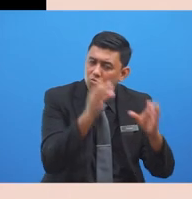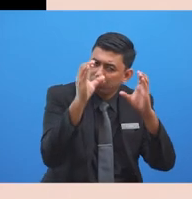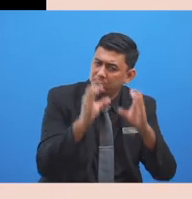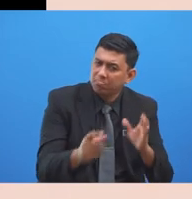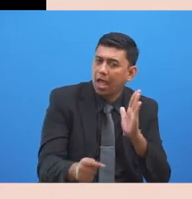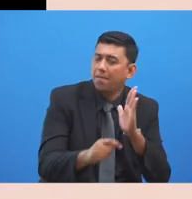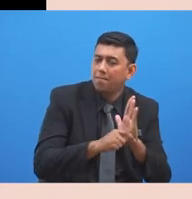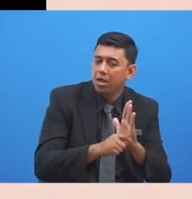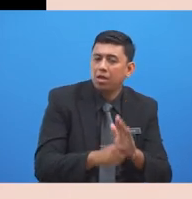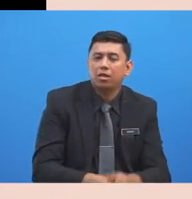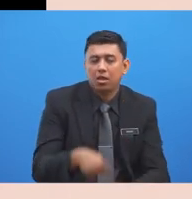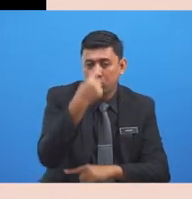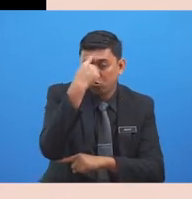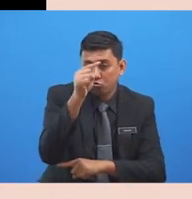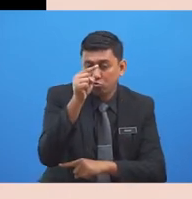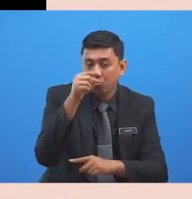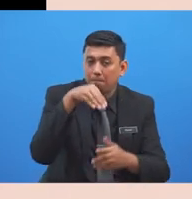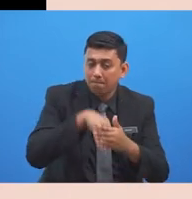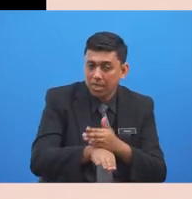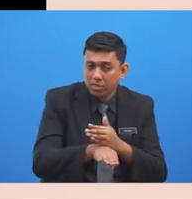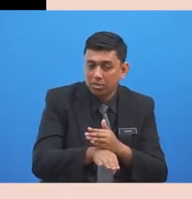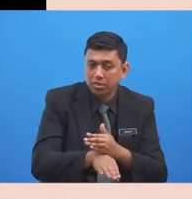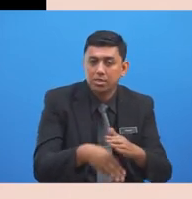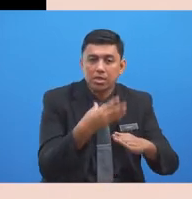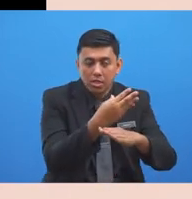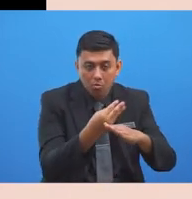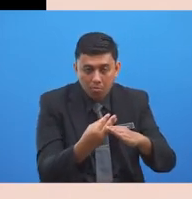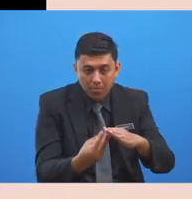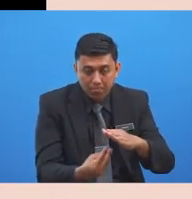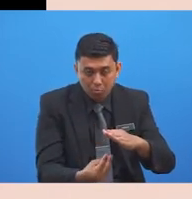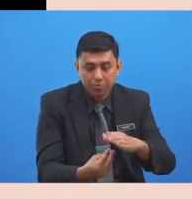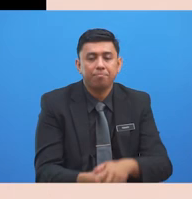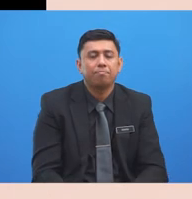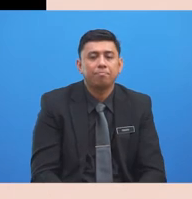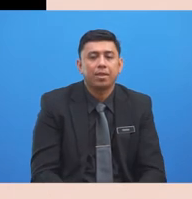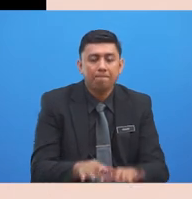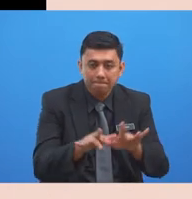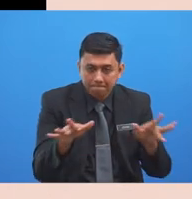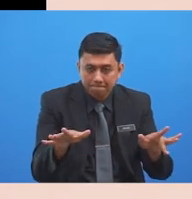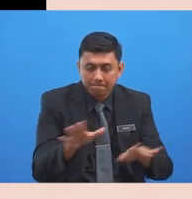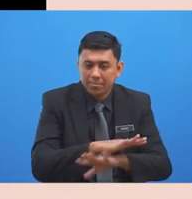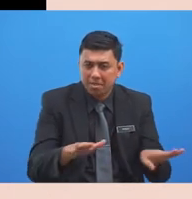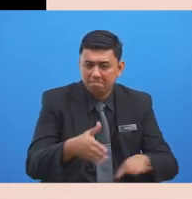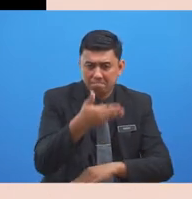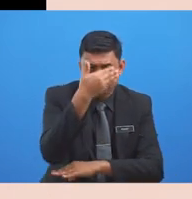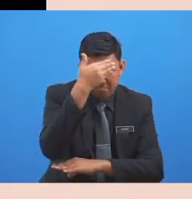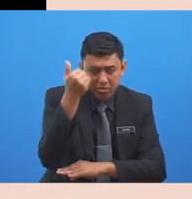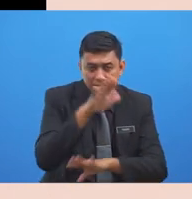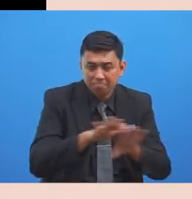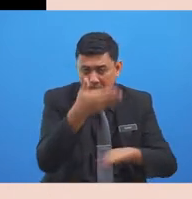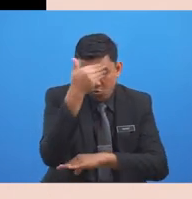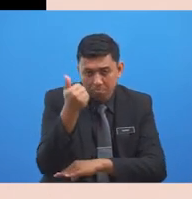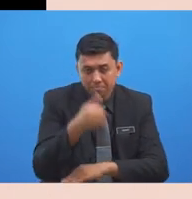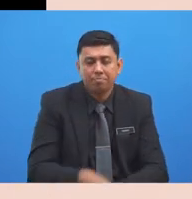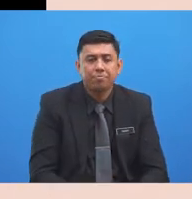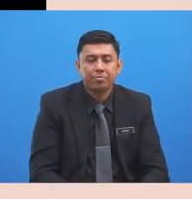perlu ditambah untuk memasukkan input daripada papan kekunci. Dan jangan lupa, setiap